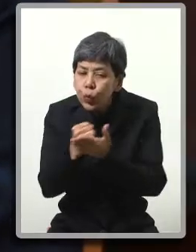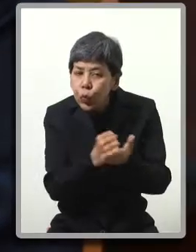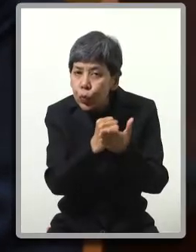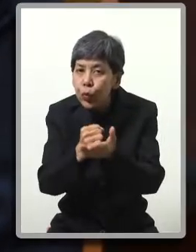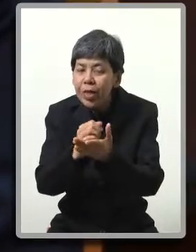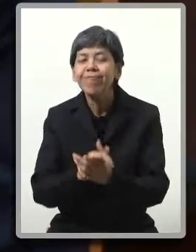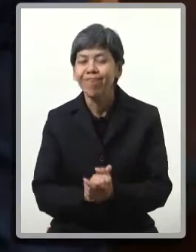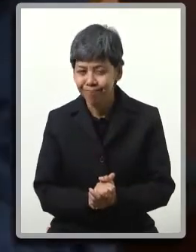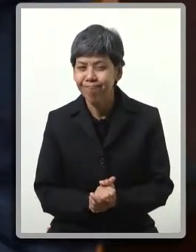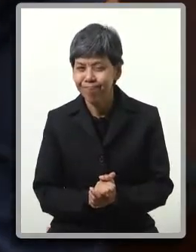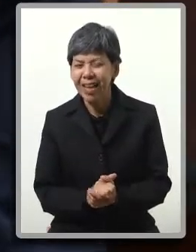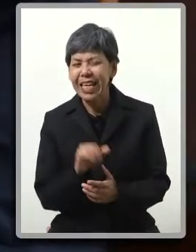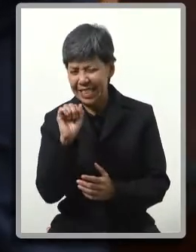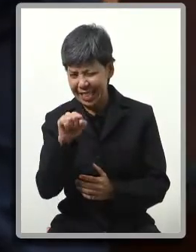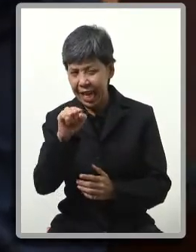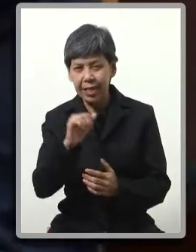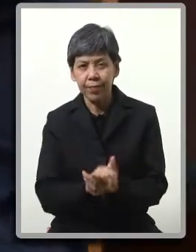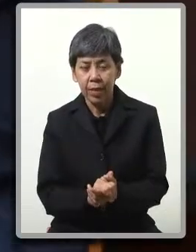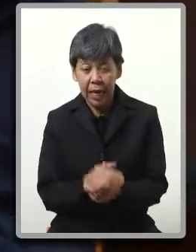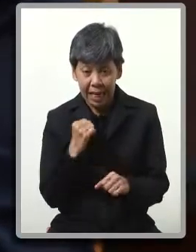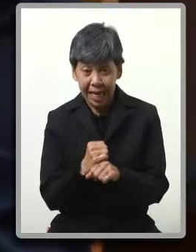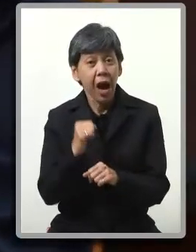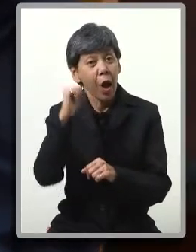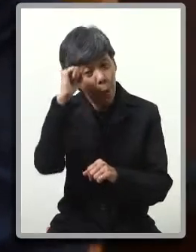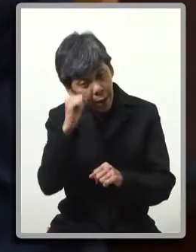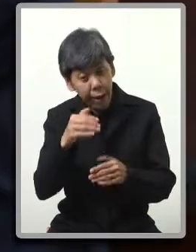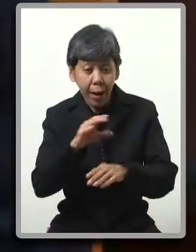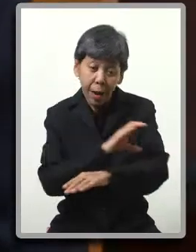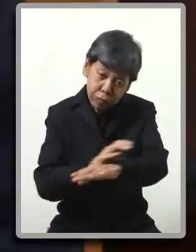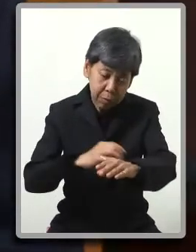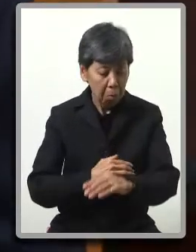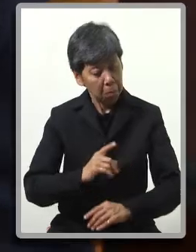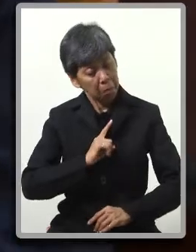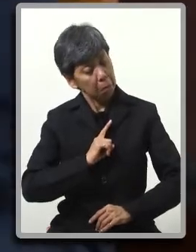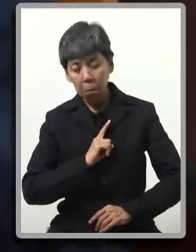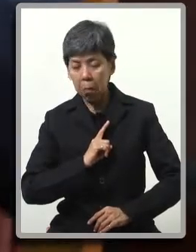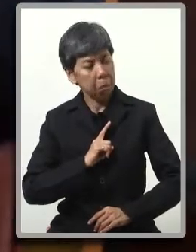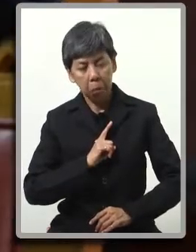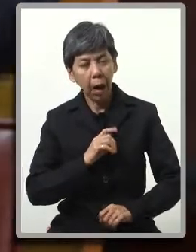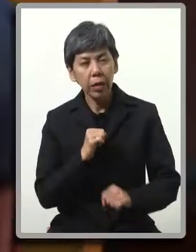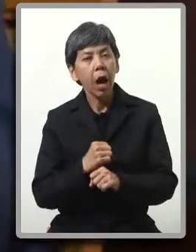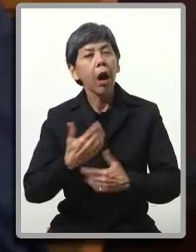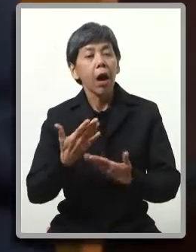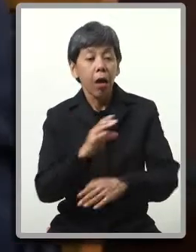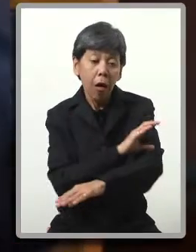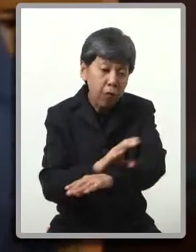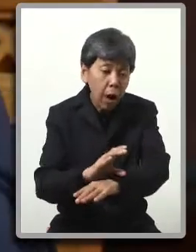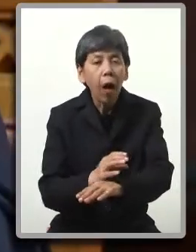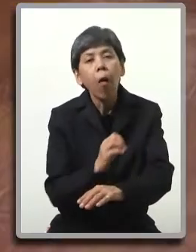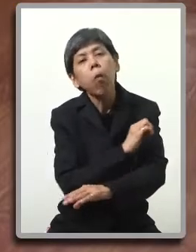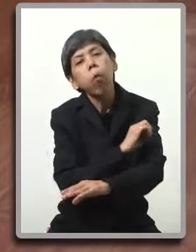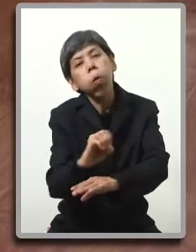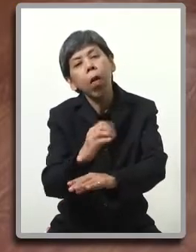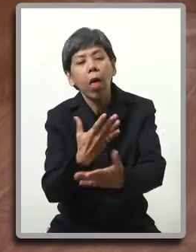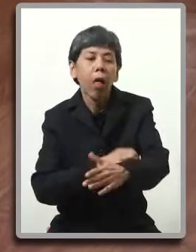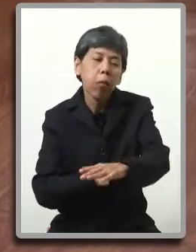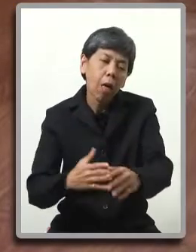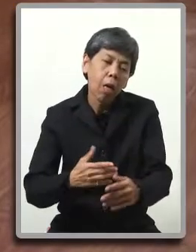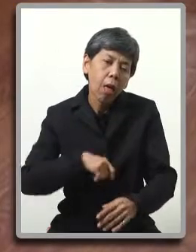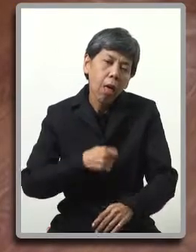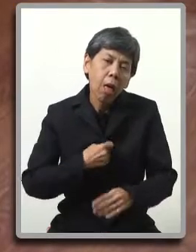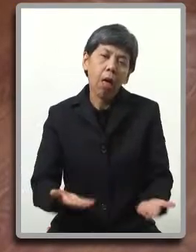และกัน ถูกครับ นะครับ คือเรื่องของขนส่งมวลชนเนี่ยมันไม่ใช่เรื่องของคนคนเดียว ครับ เขาทำรถไฟแล้วไม่มีคนใช้คนทำรถไฟก็